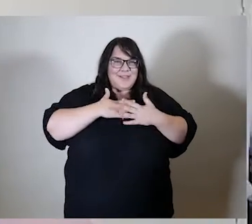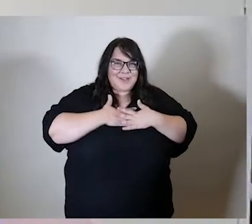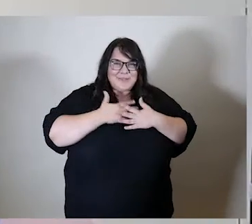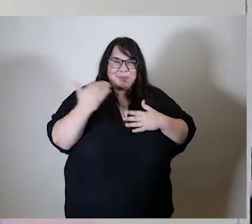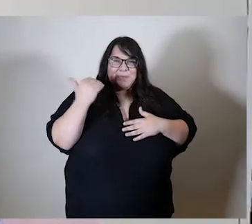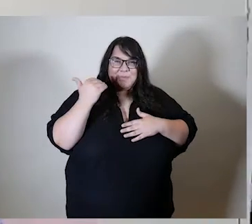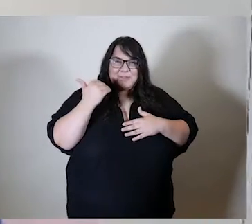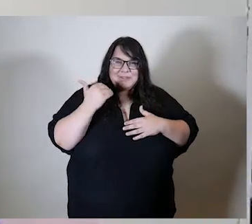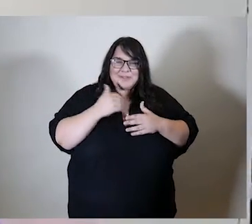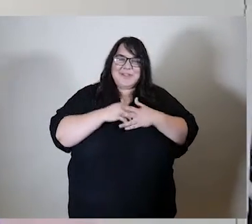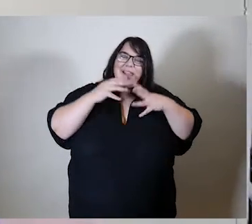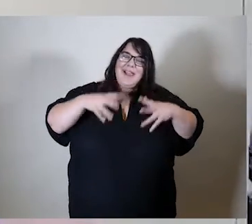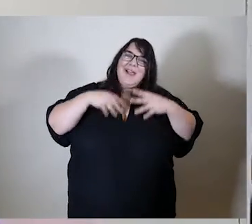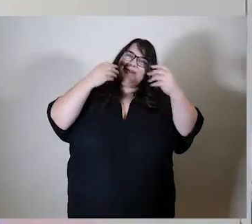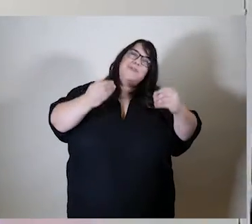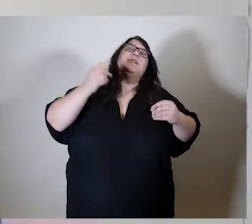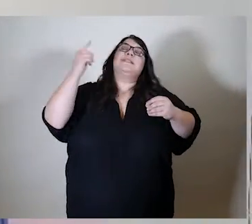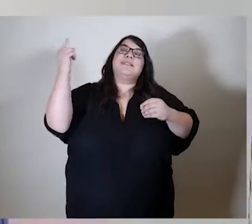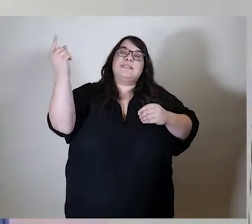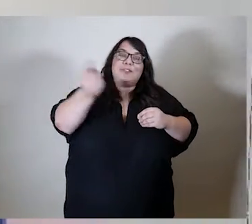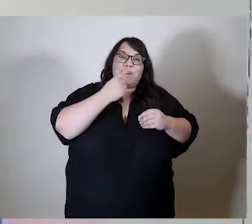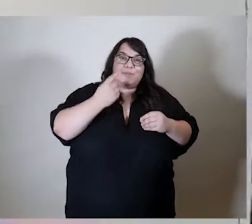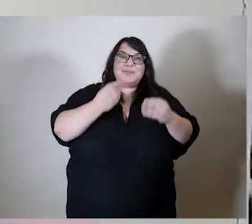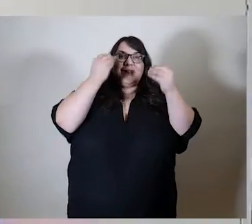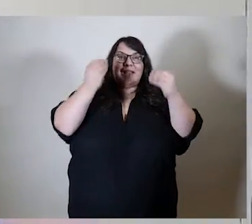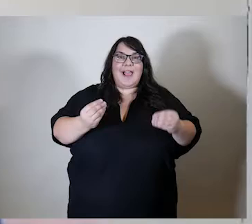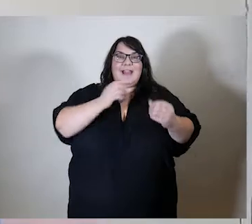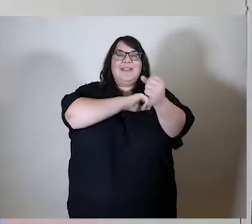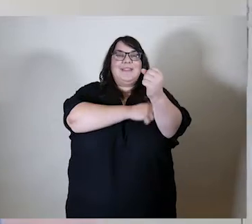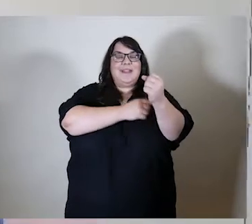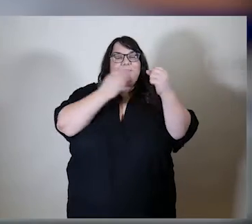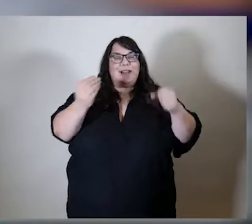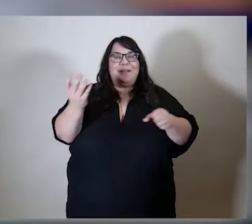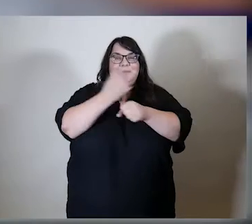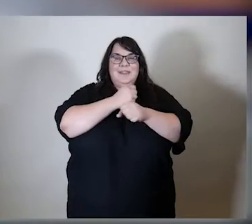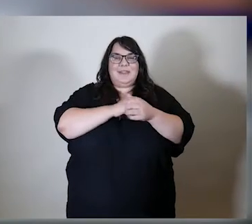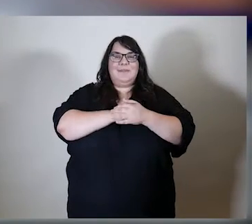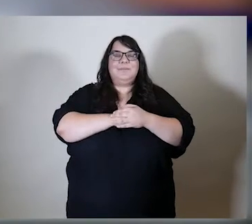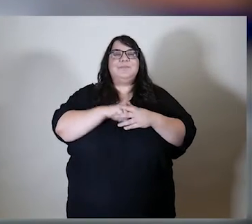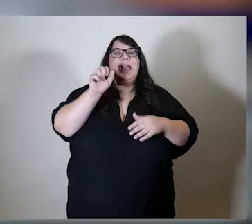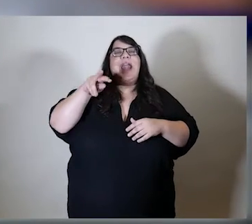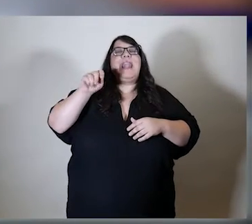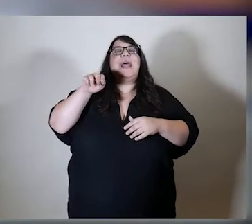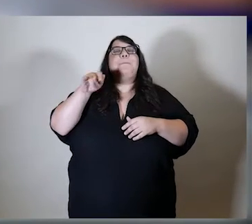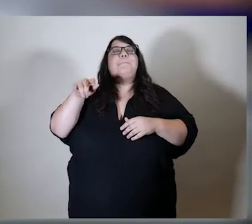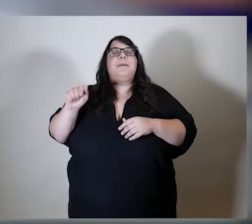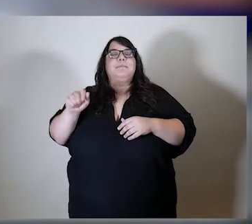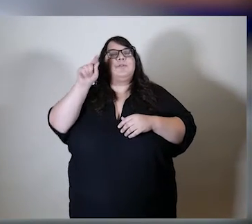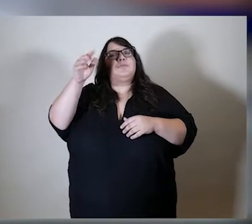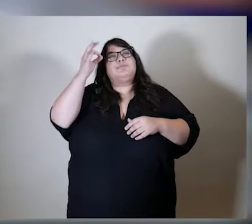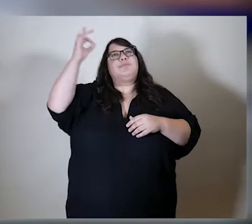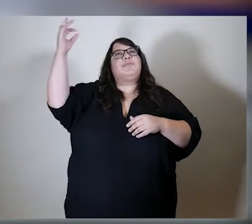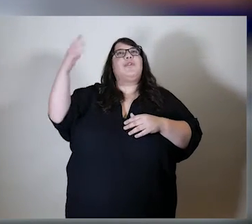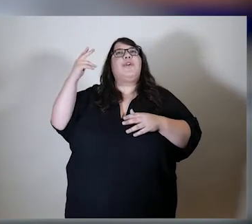για την πρόσκληση και ευχόμαστε σε όλους καλή δύναμη και επιτυχία. Η ΕΛΕΠΑΠ είναι ένα όραμα, ένας